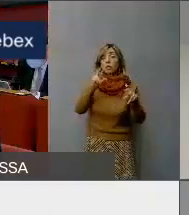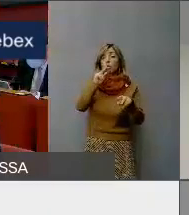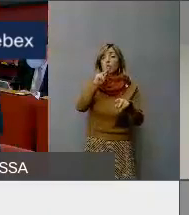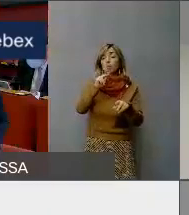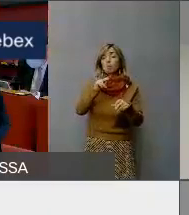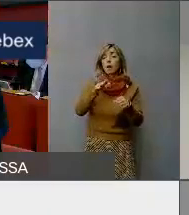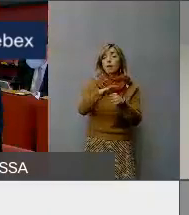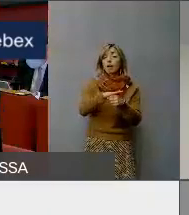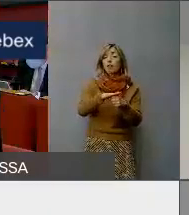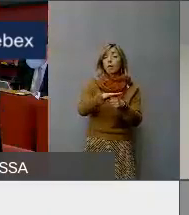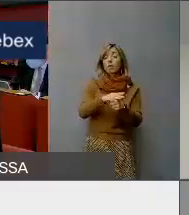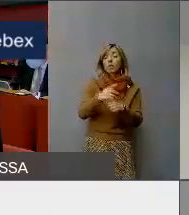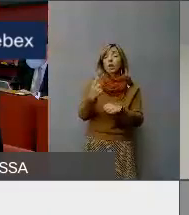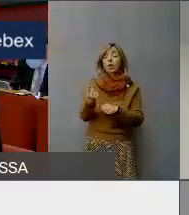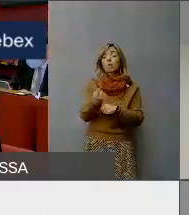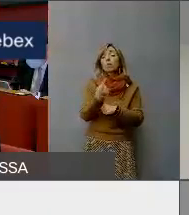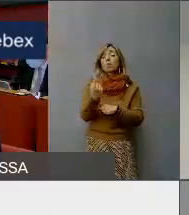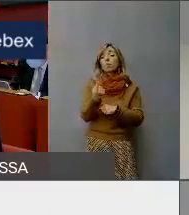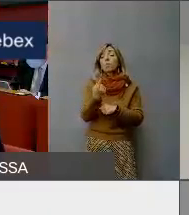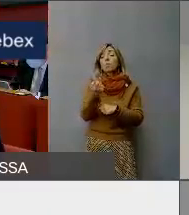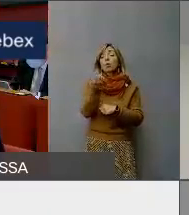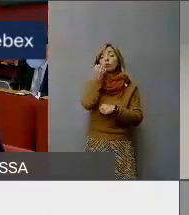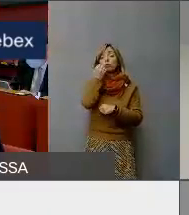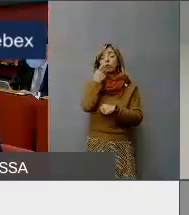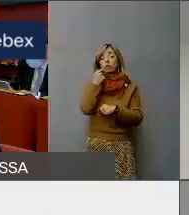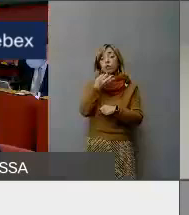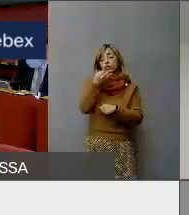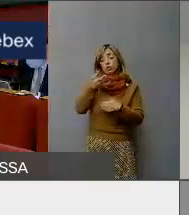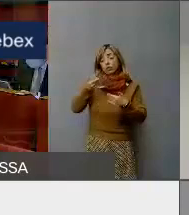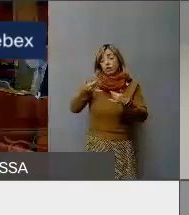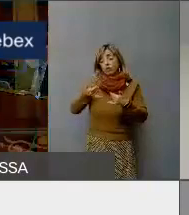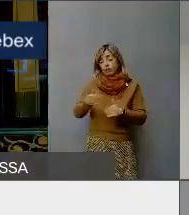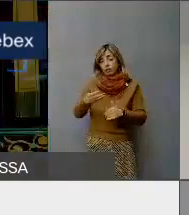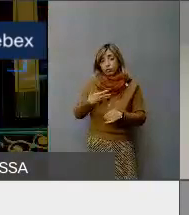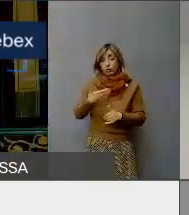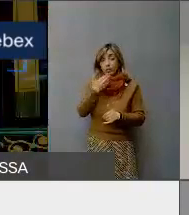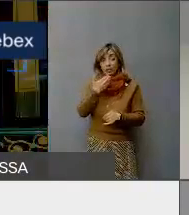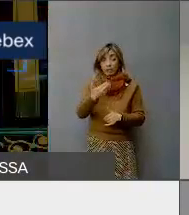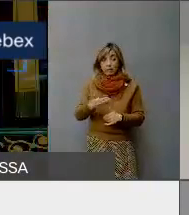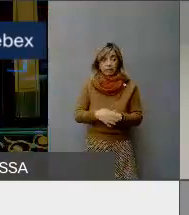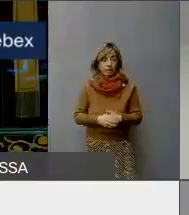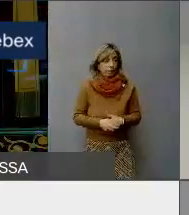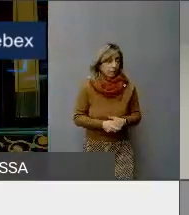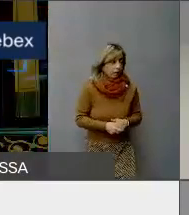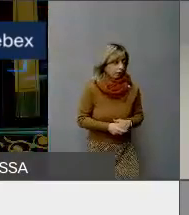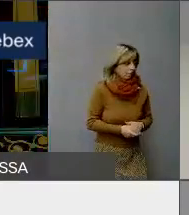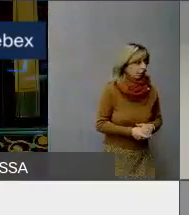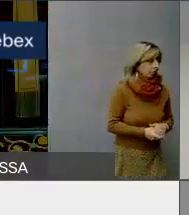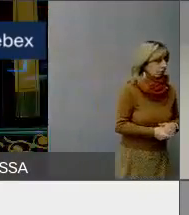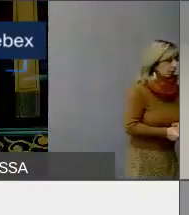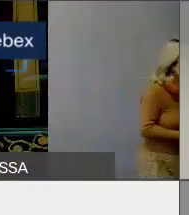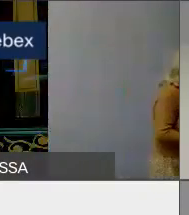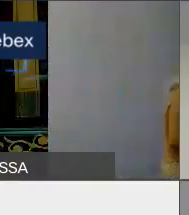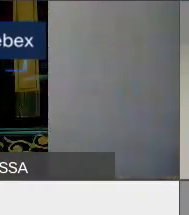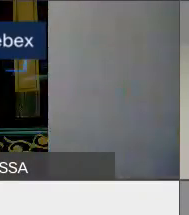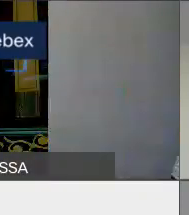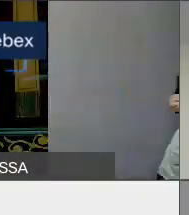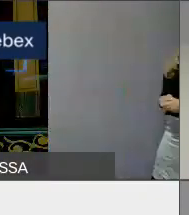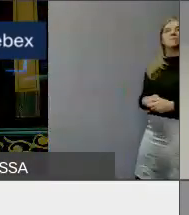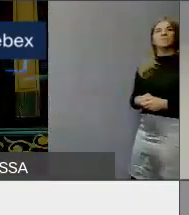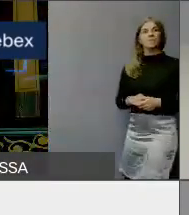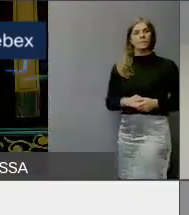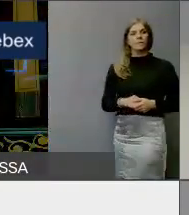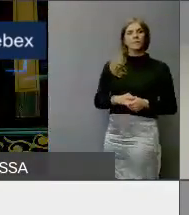quindi evidente che si parli di tori con finti grazie allora prima delle votazioni ovviamente si esprimerà